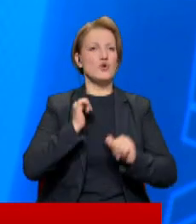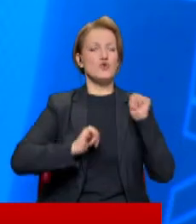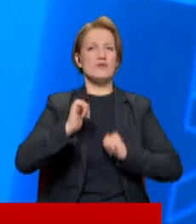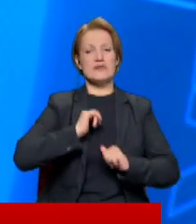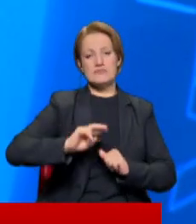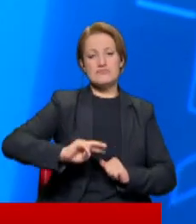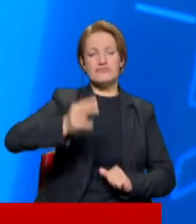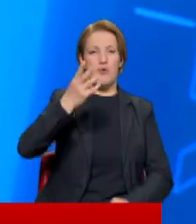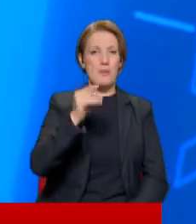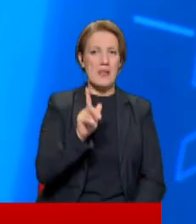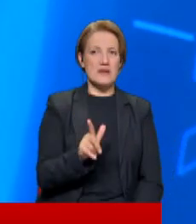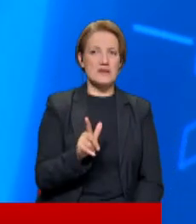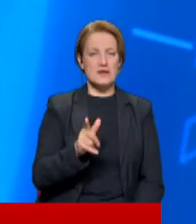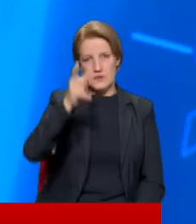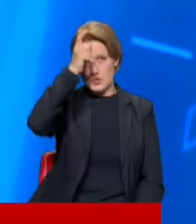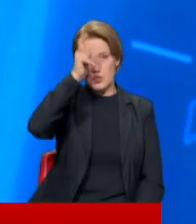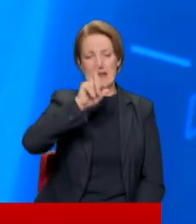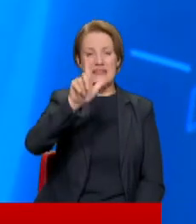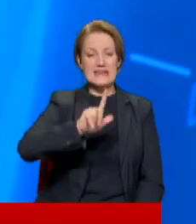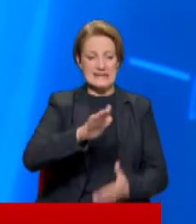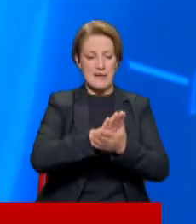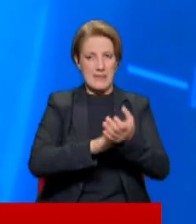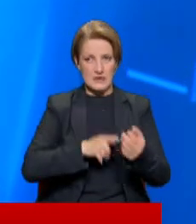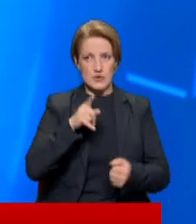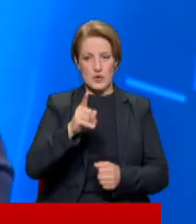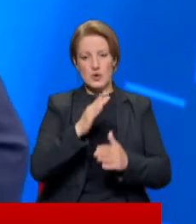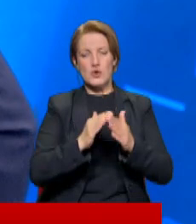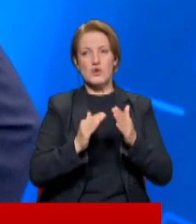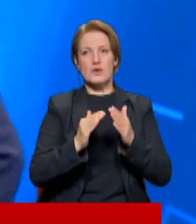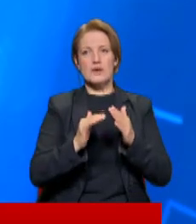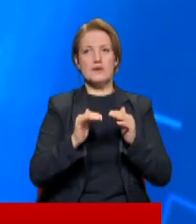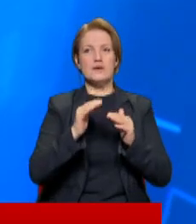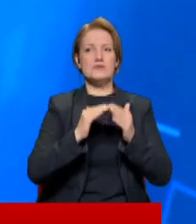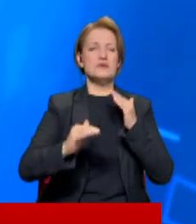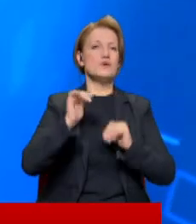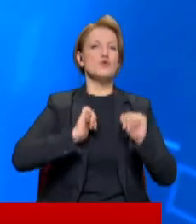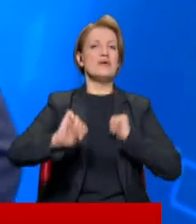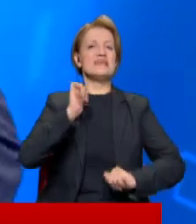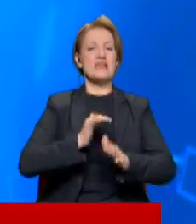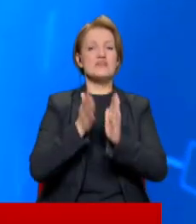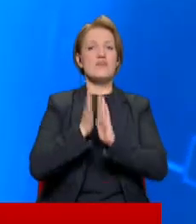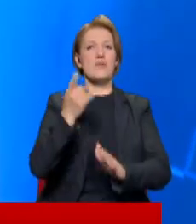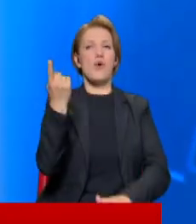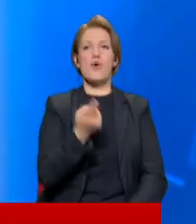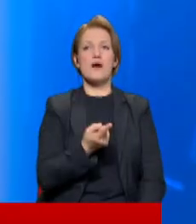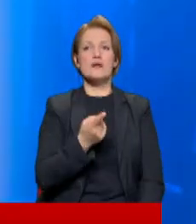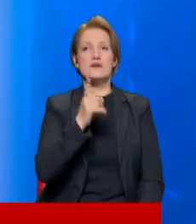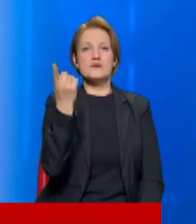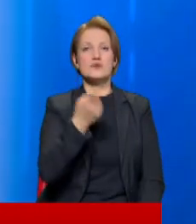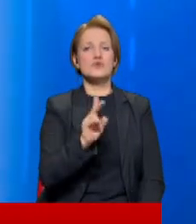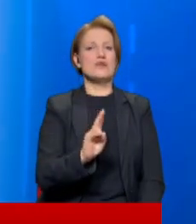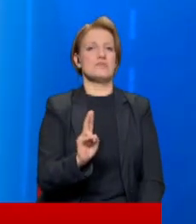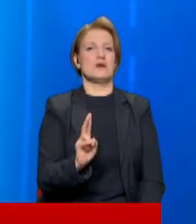oranı yüksek olmasını bekleriz değil mi Türkiye'de lise mezunlarının Yüksek Öğretime devam ettim oranı %20'lerde